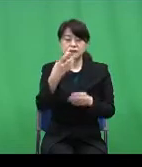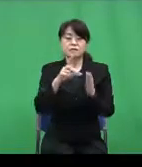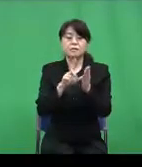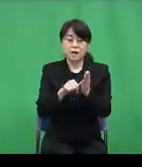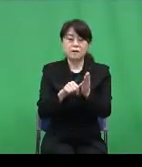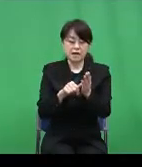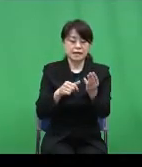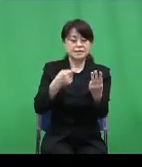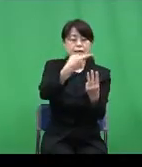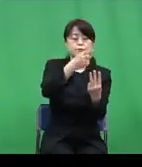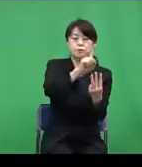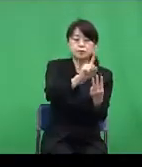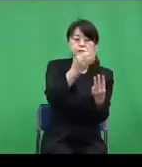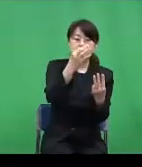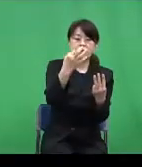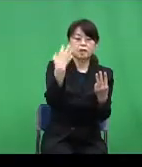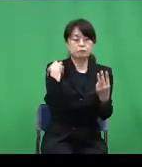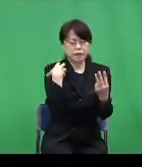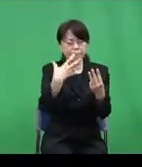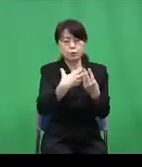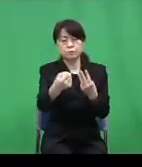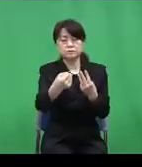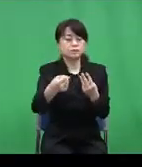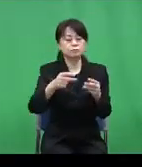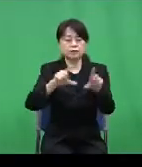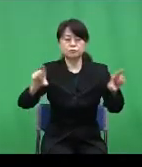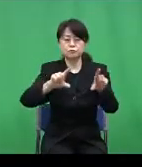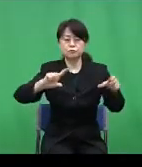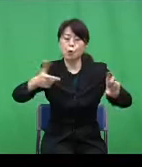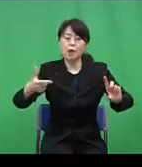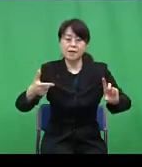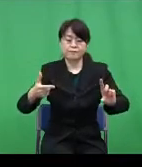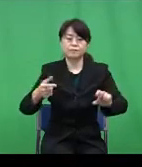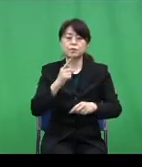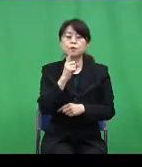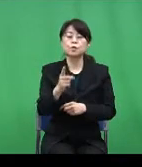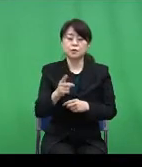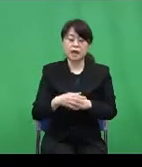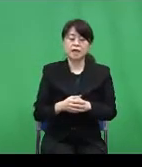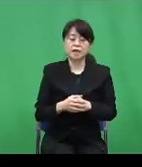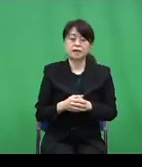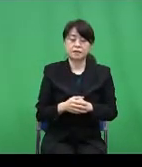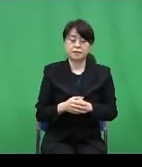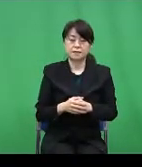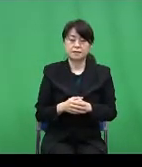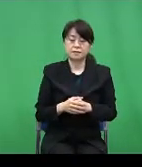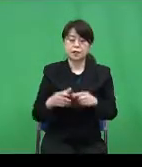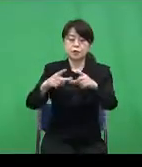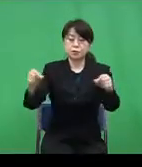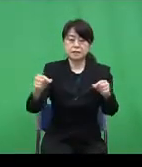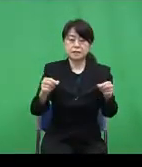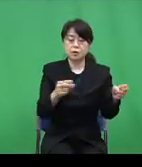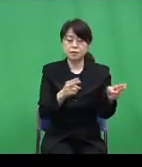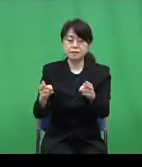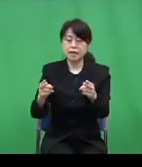負担を取るというのはあまりにもこれは不公平じゃないかということで、国にも制度改革を訴えて、